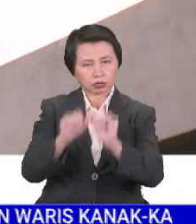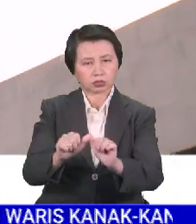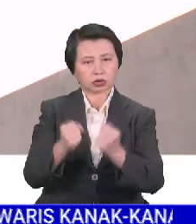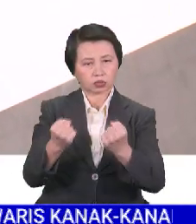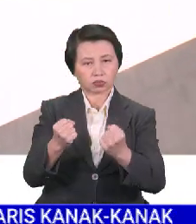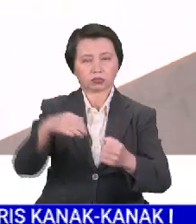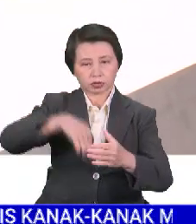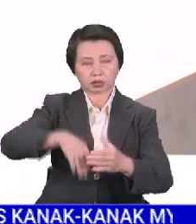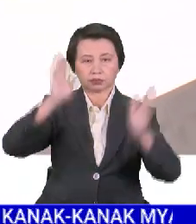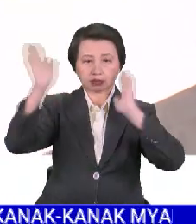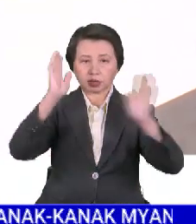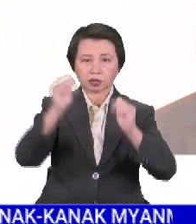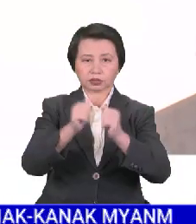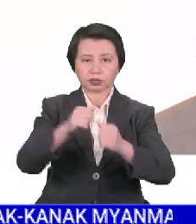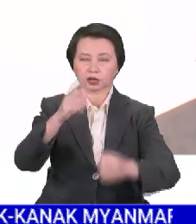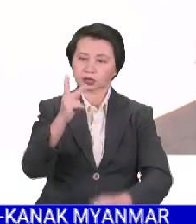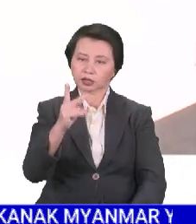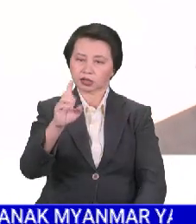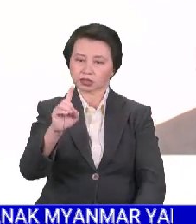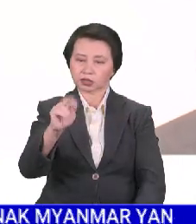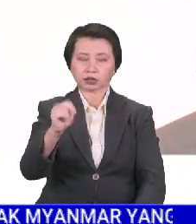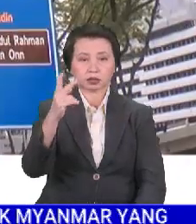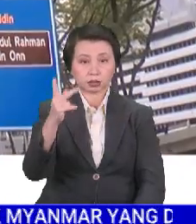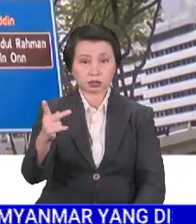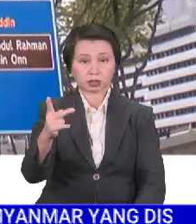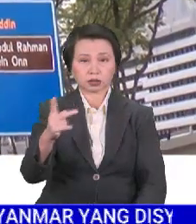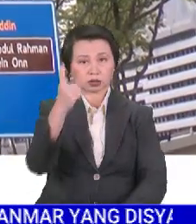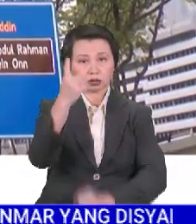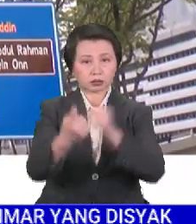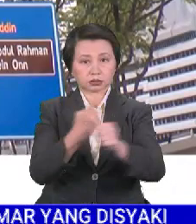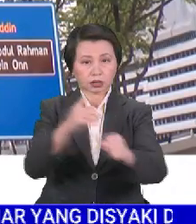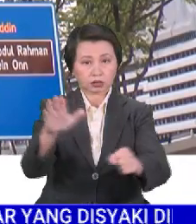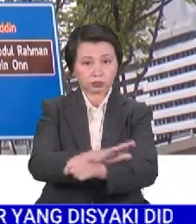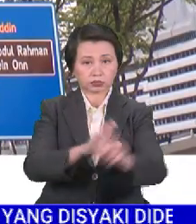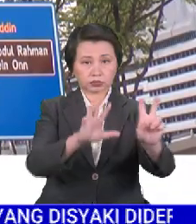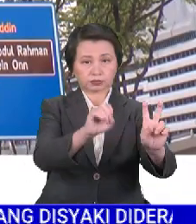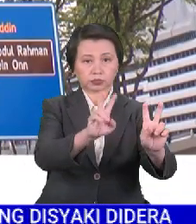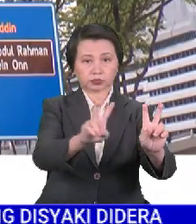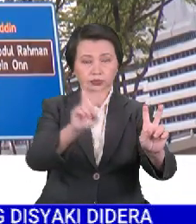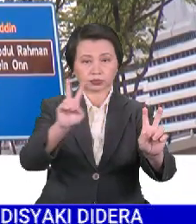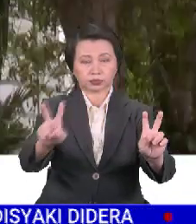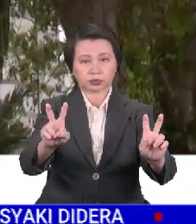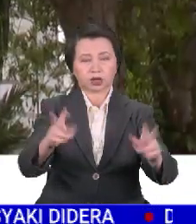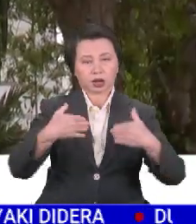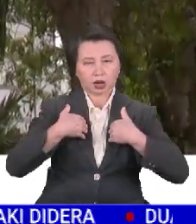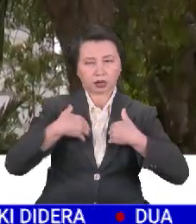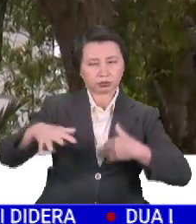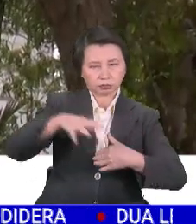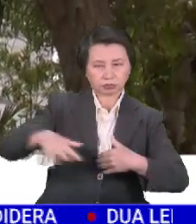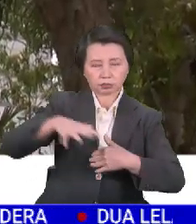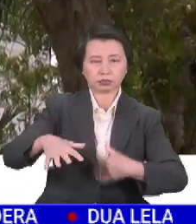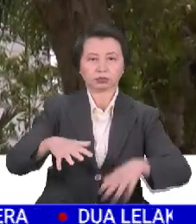Kukuh di Malaysia dengan keluaran dalam negara kasar kayak dng setahun penuh 2022 dijangkau berada pada